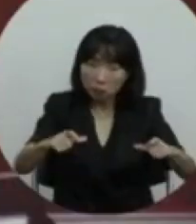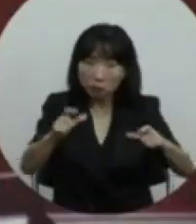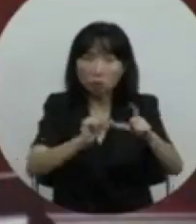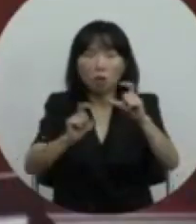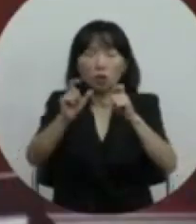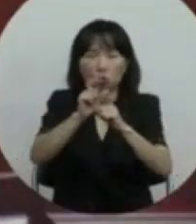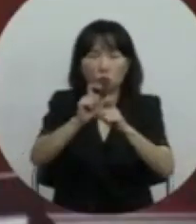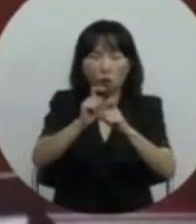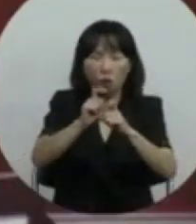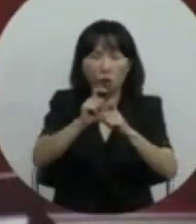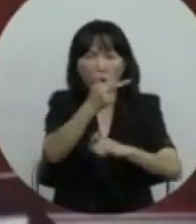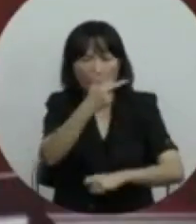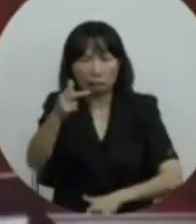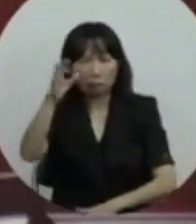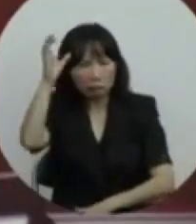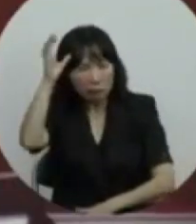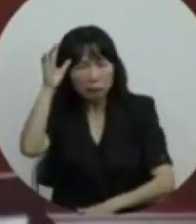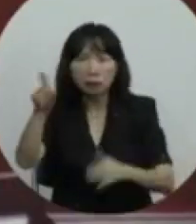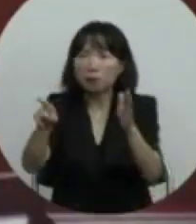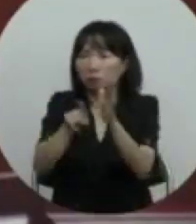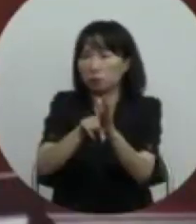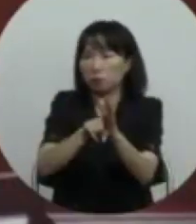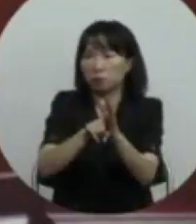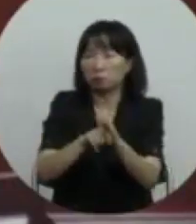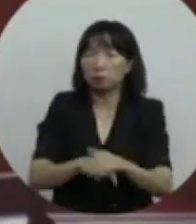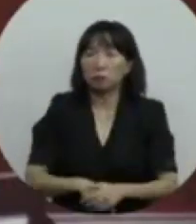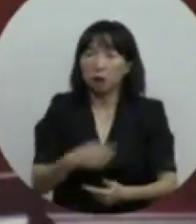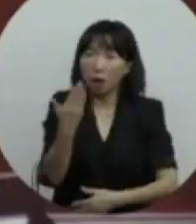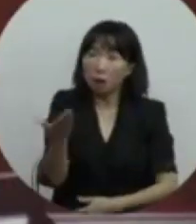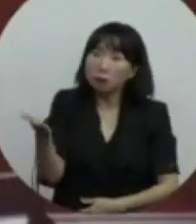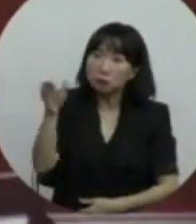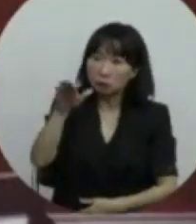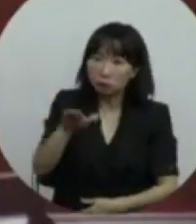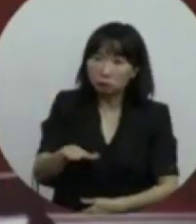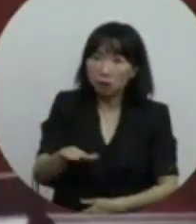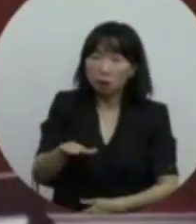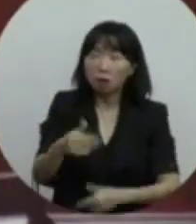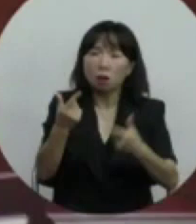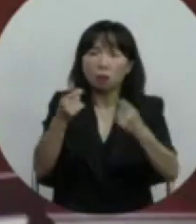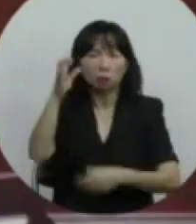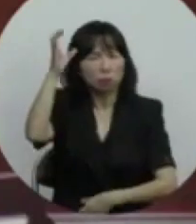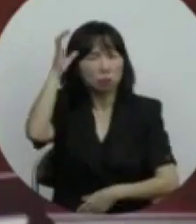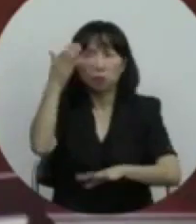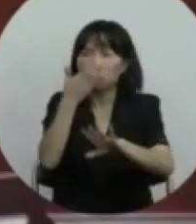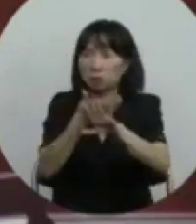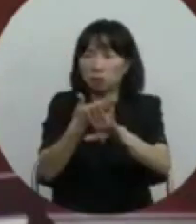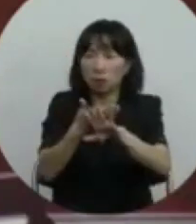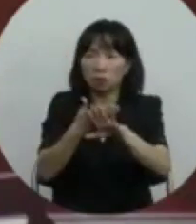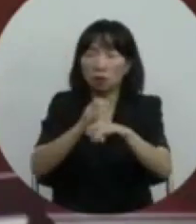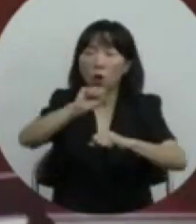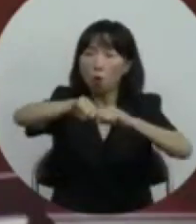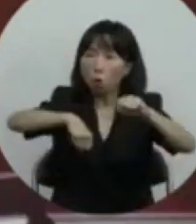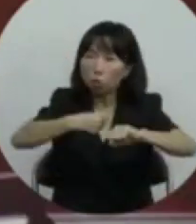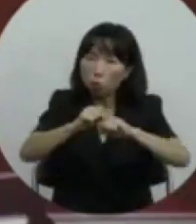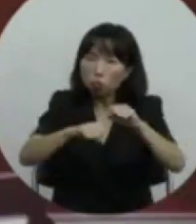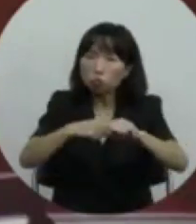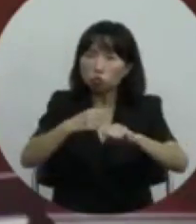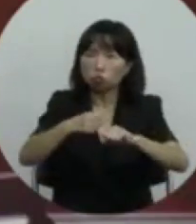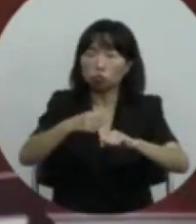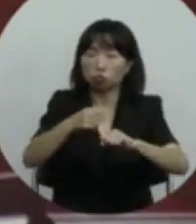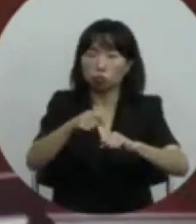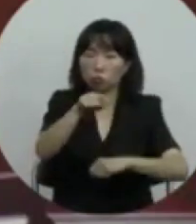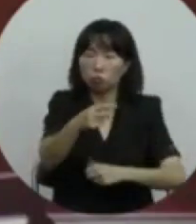활력을 불어넣어 줄 것이라고 믿었습니다. 그러나 이러한 기대와 다르게 반려동물